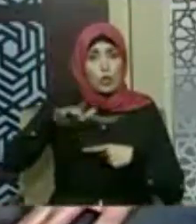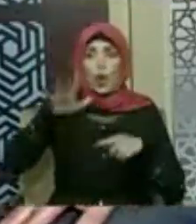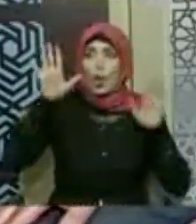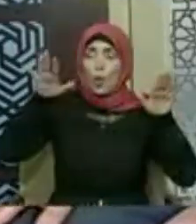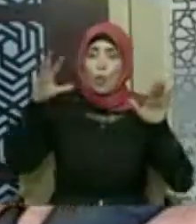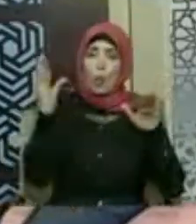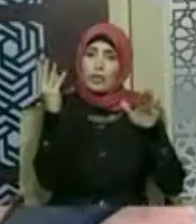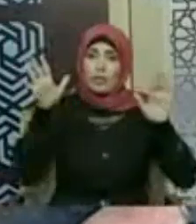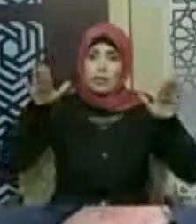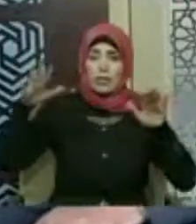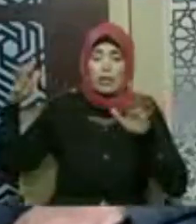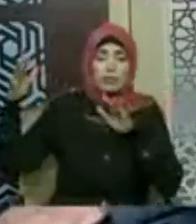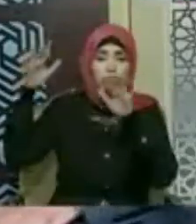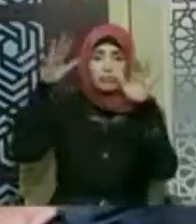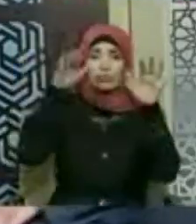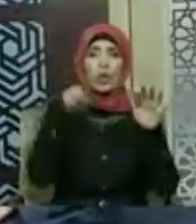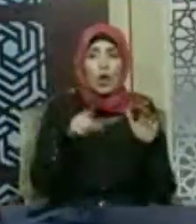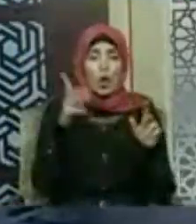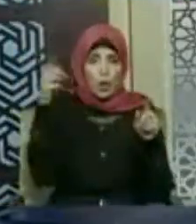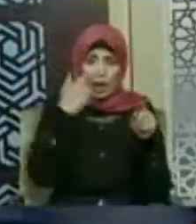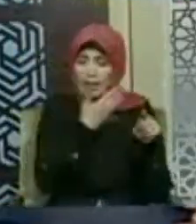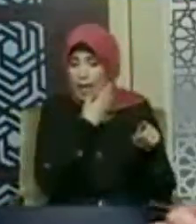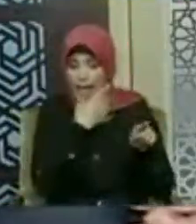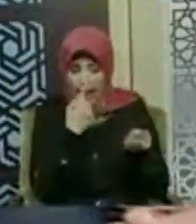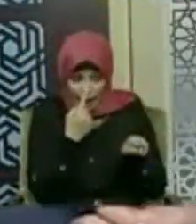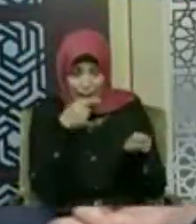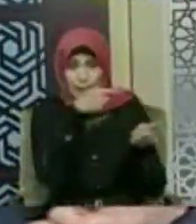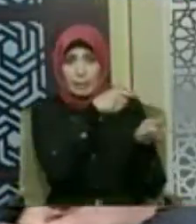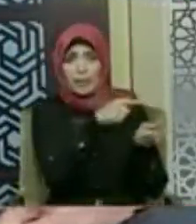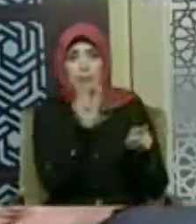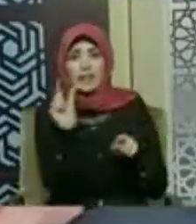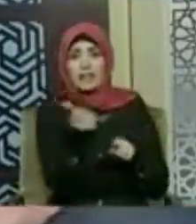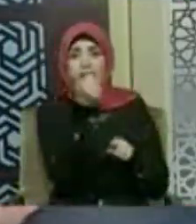له أواب، وشددنا ملكه